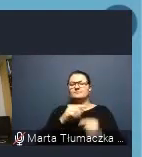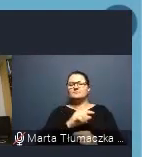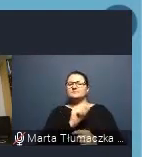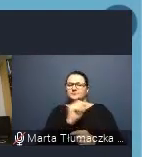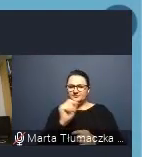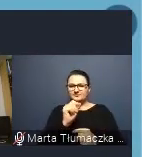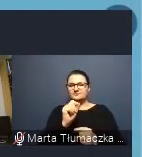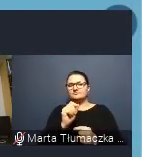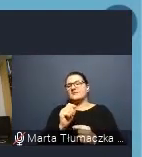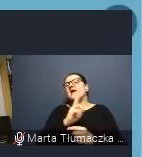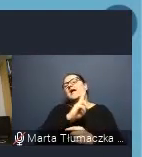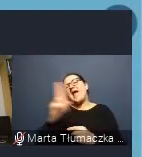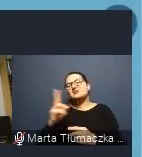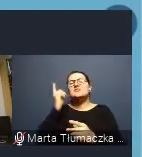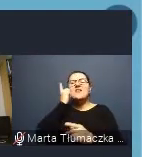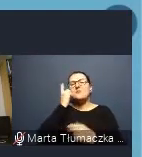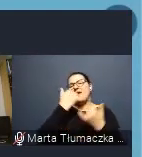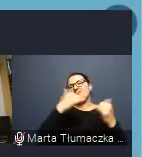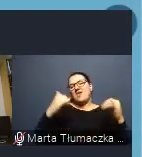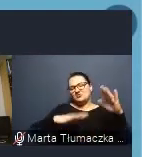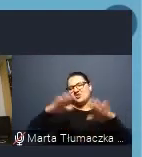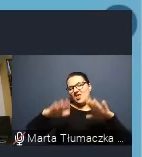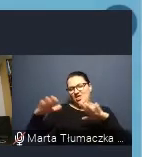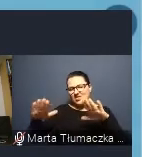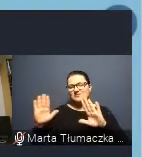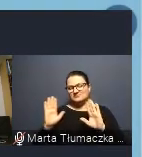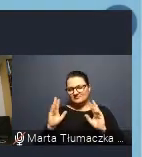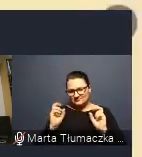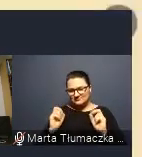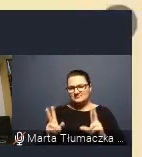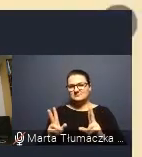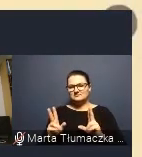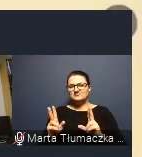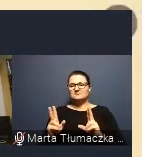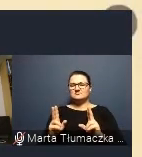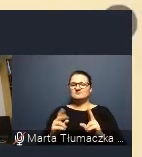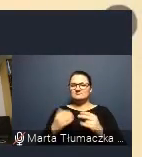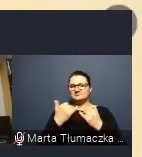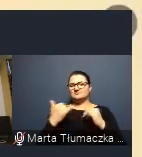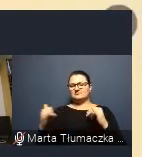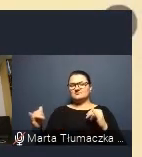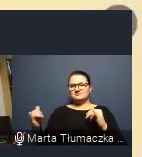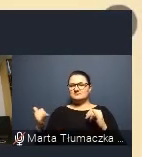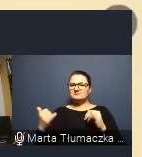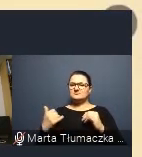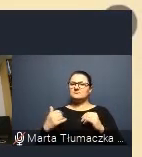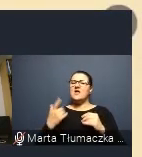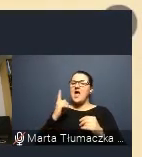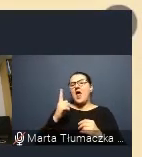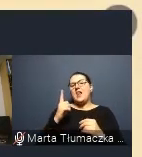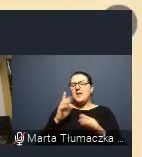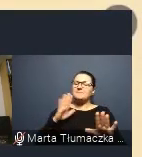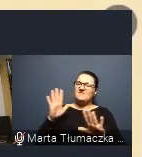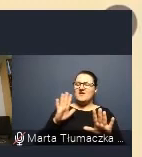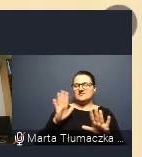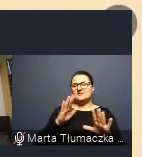oczywiście każdy telefon ma prawdopodobnie inne te zakładki, ale mniej więcej trzeba